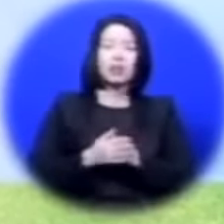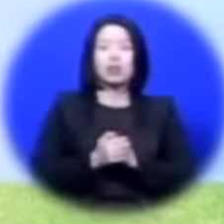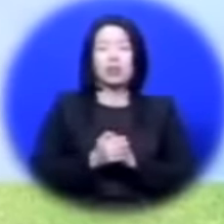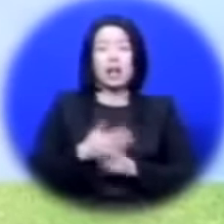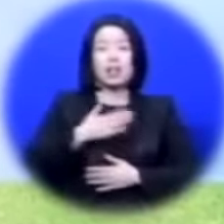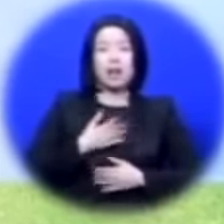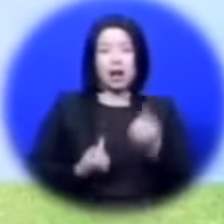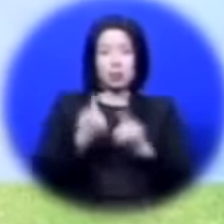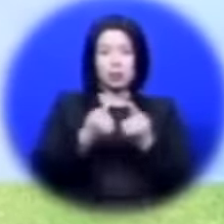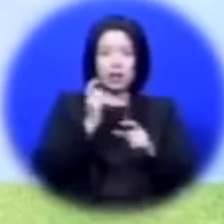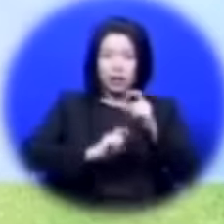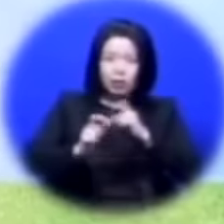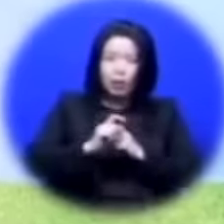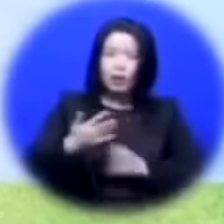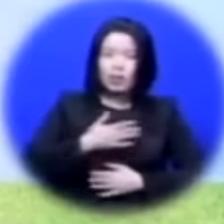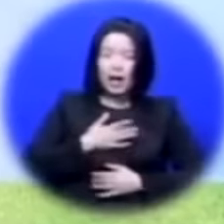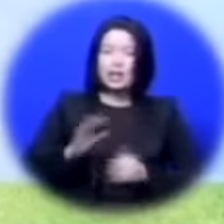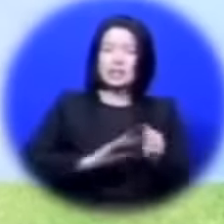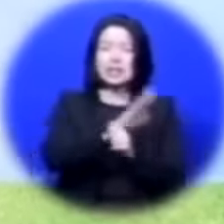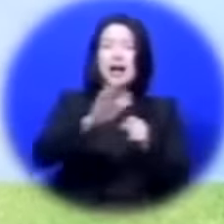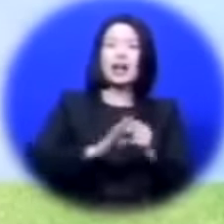나보다도 나를 더